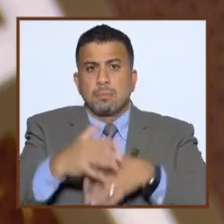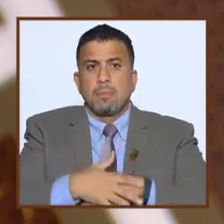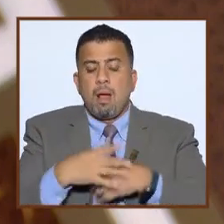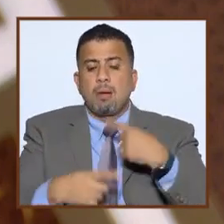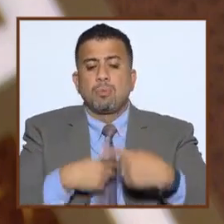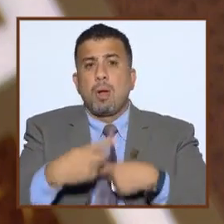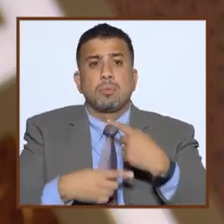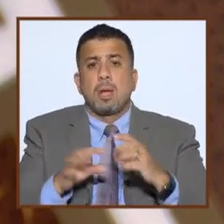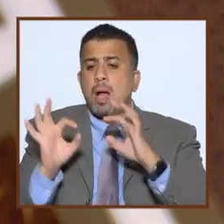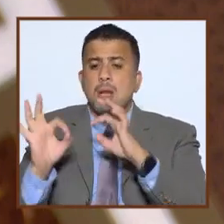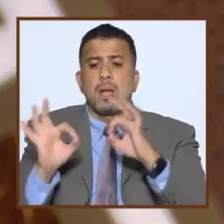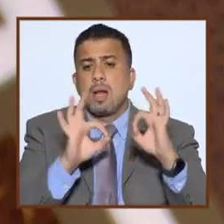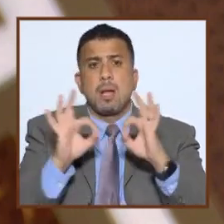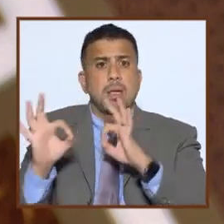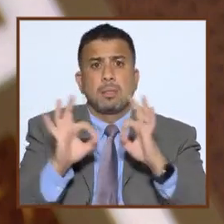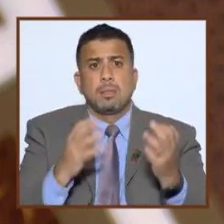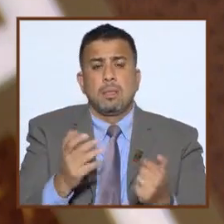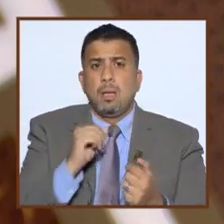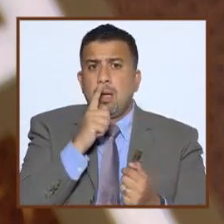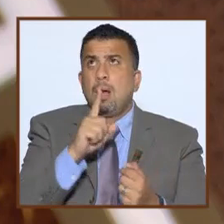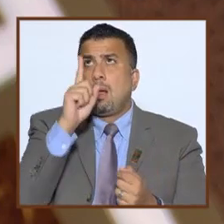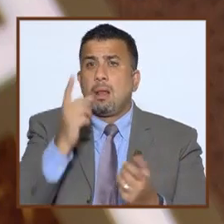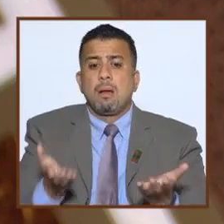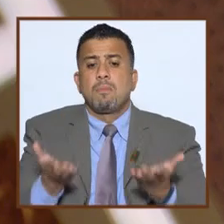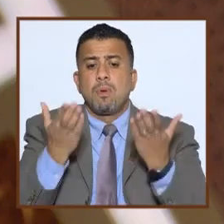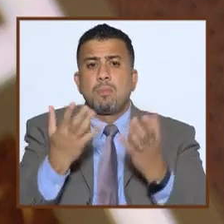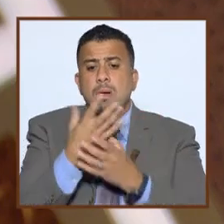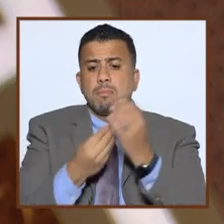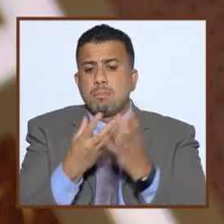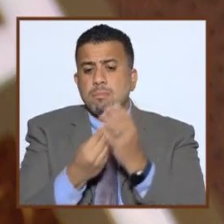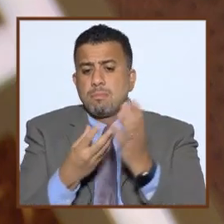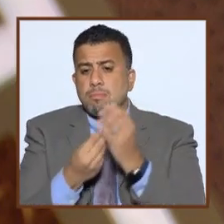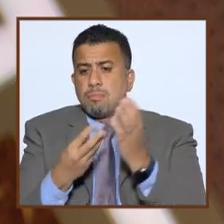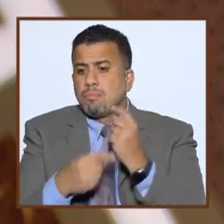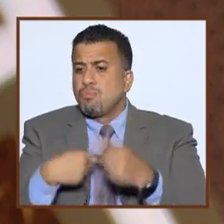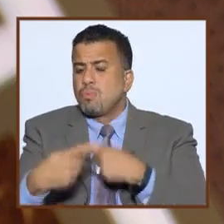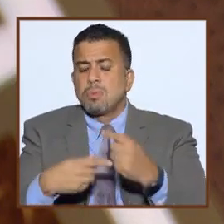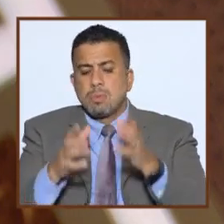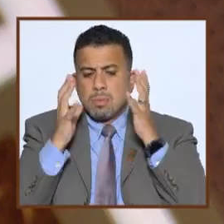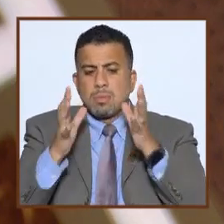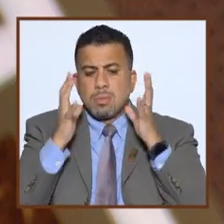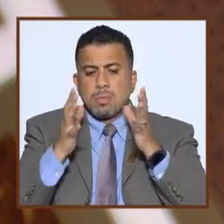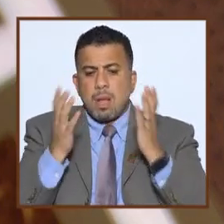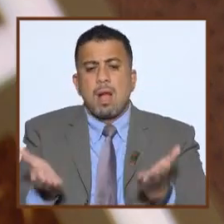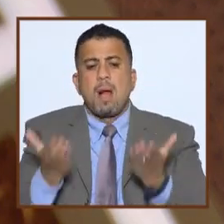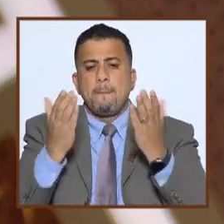وايات كلها تشير رب اجعلني مقيم الصلاه ومن ذريه ربنا وتقبل دعاء